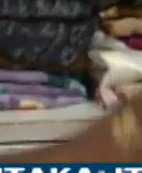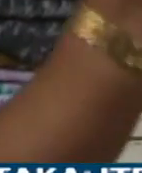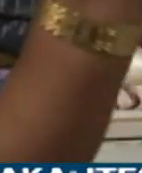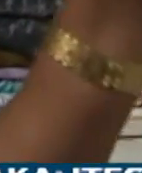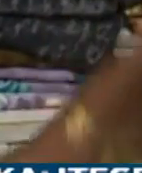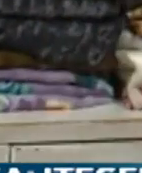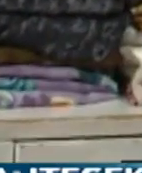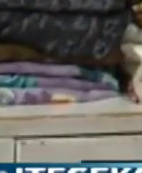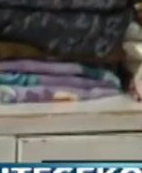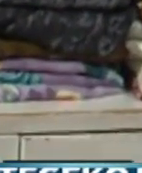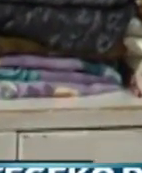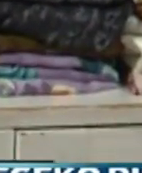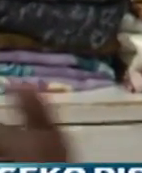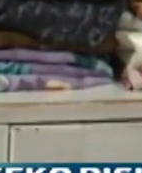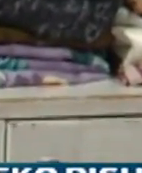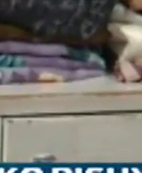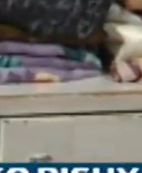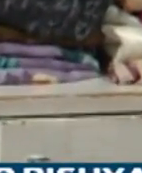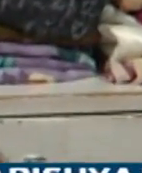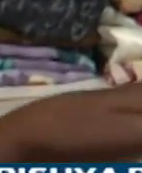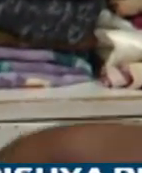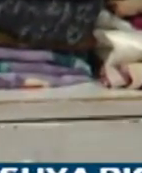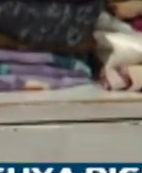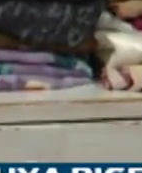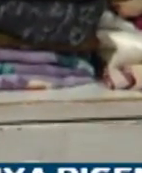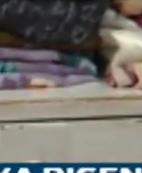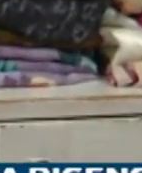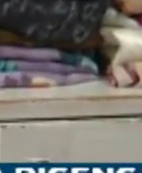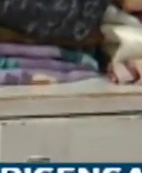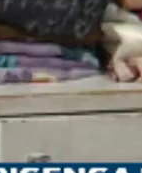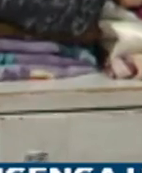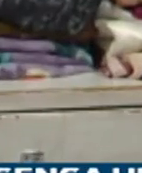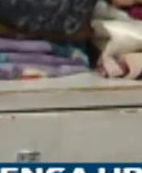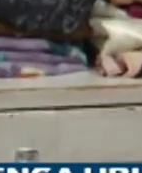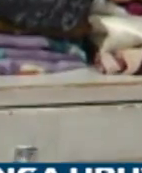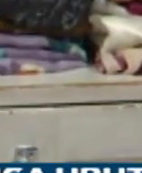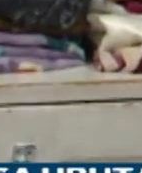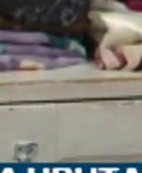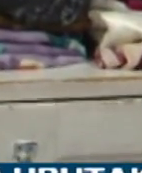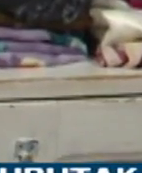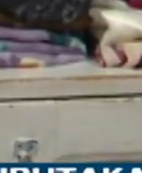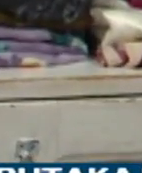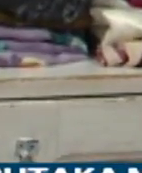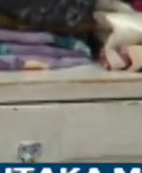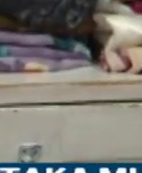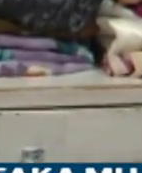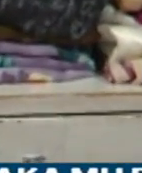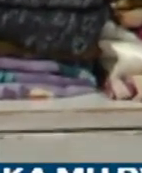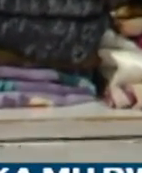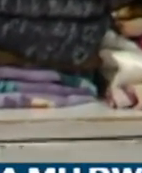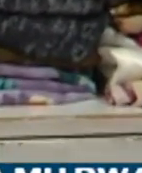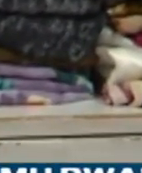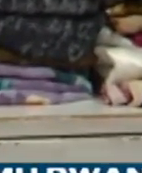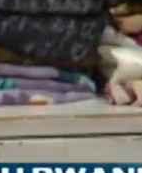Twese twaragiye. Yari ari inyuma yanjye jyewe, hari n'abandi bagiye imbere yanjye. Tugeze hano bahita baramuhamagara ngo